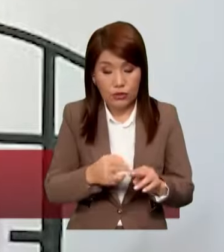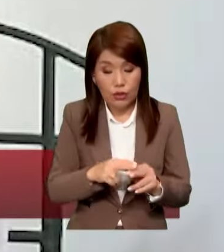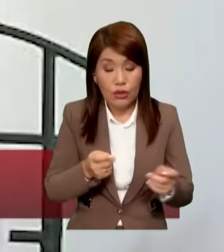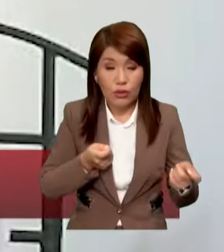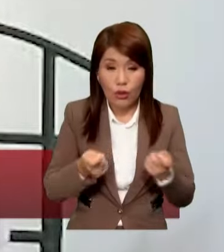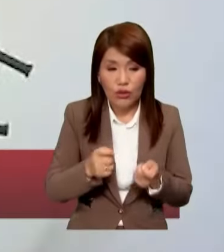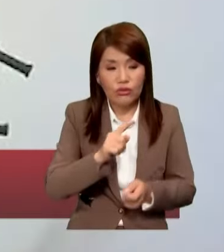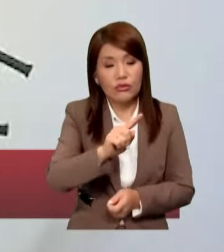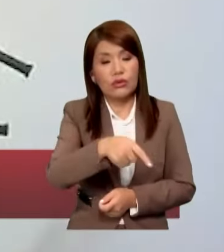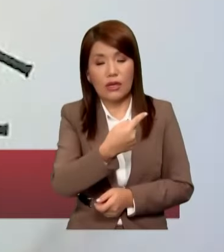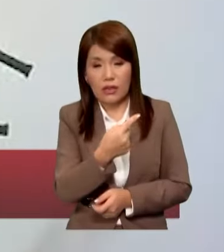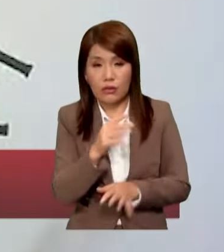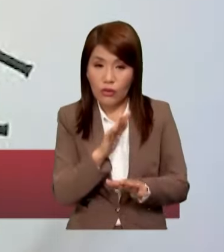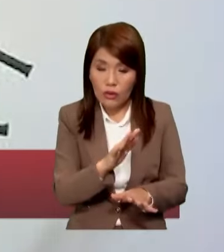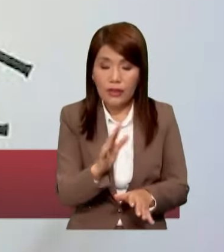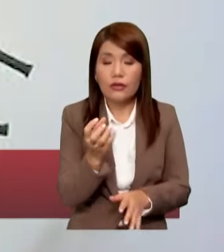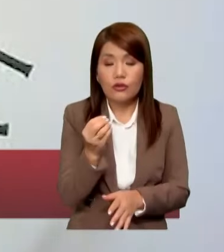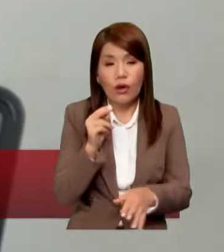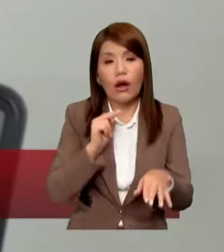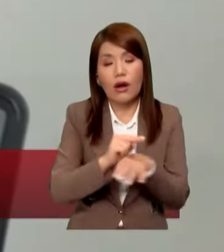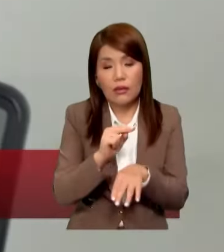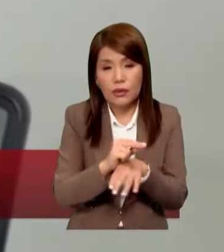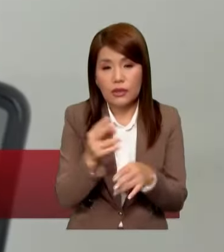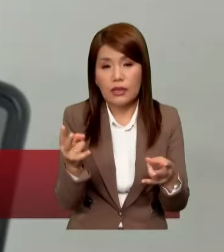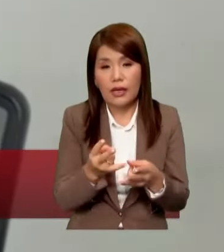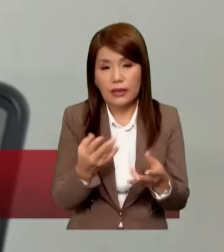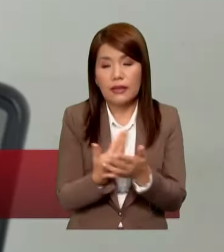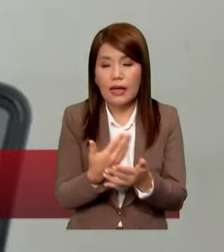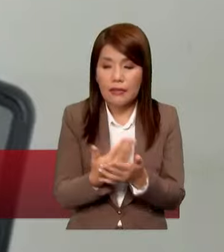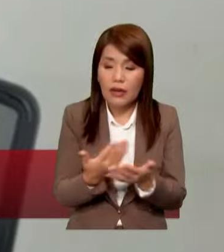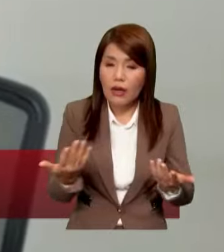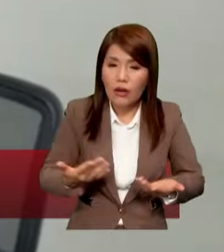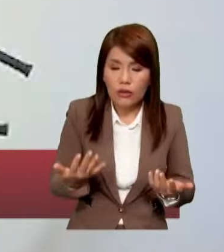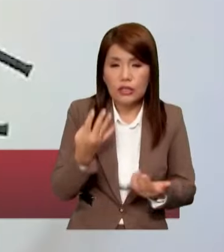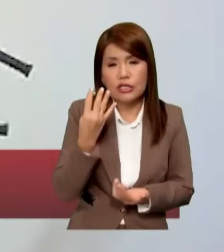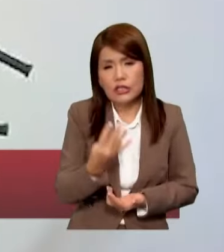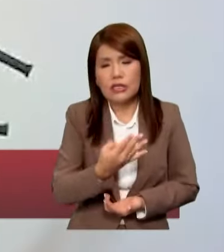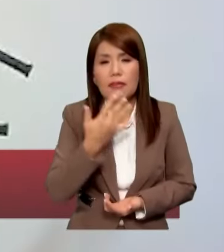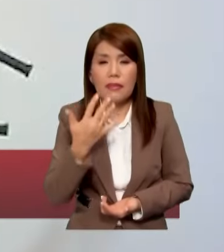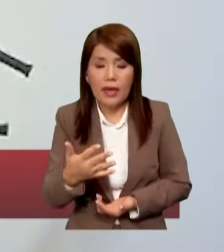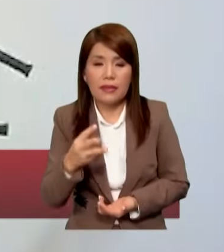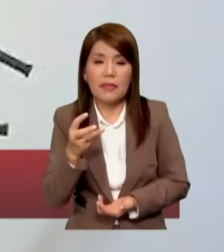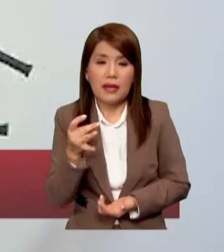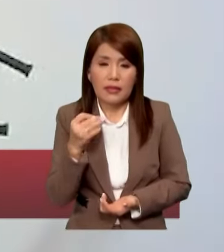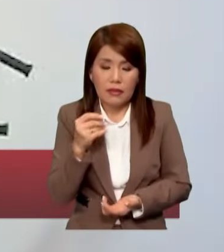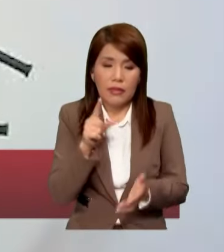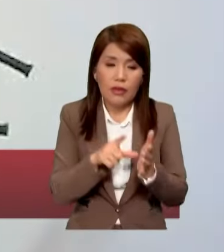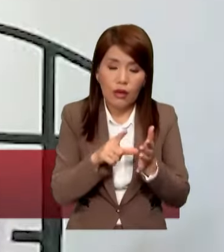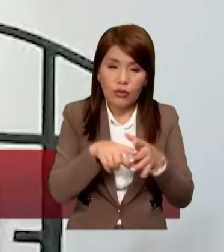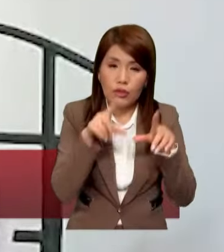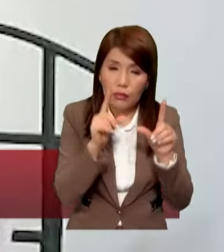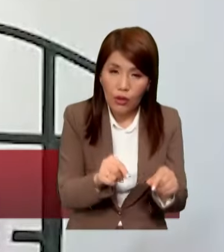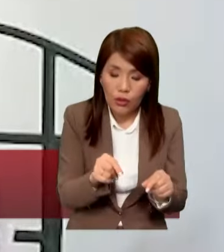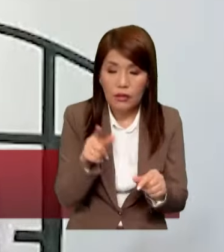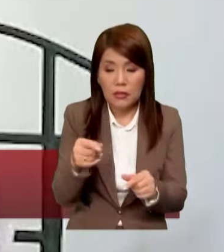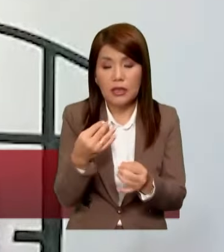чиновников не только требовать от них, но и обучать их. Там посмотришь, какие механизмы. 4-5 механизмов. Мы дадим налоговые льготы,